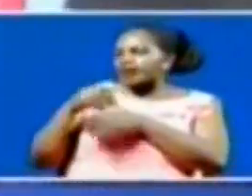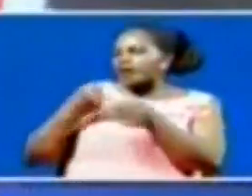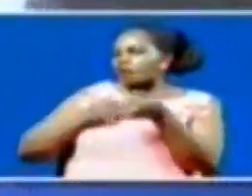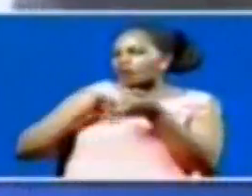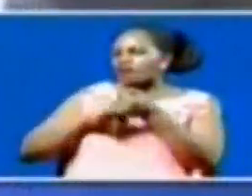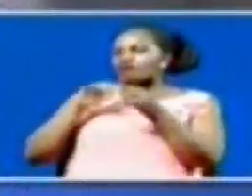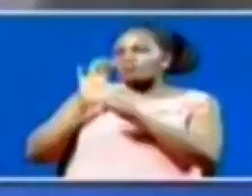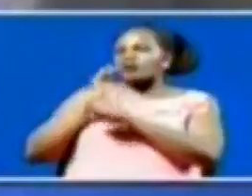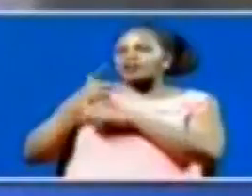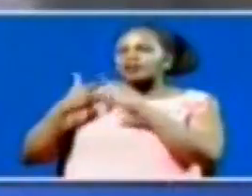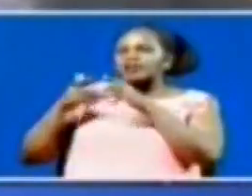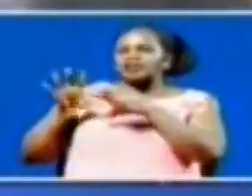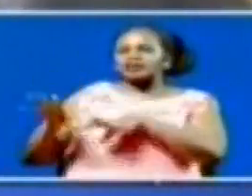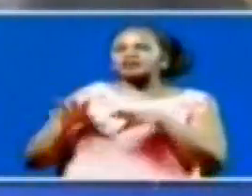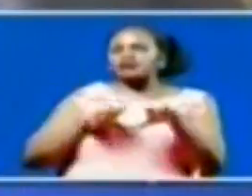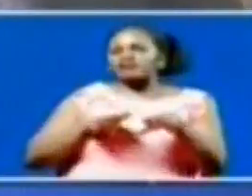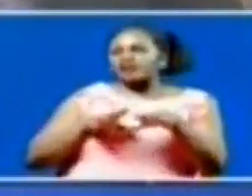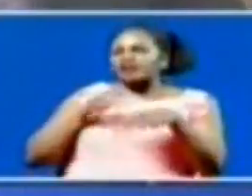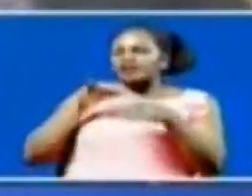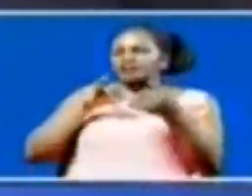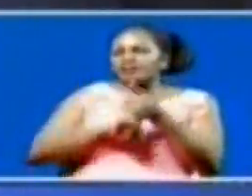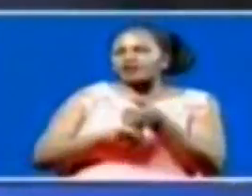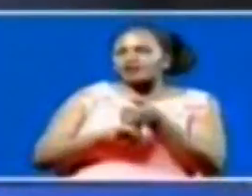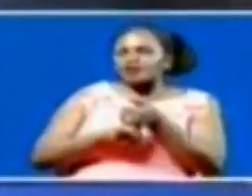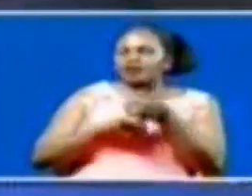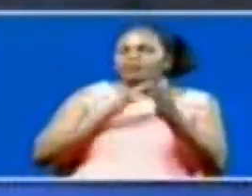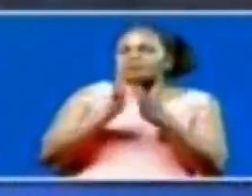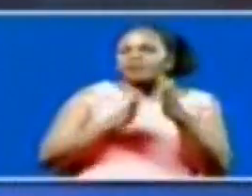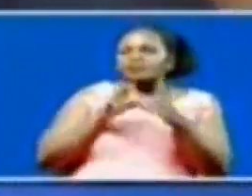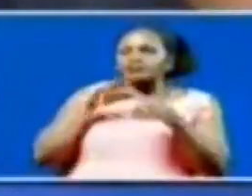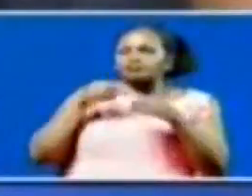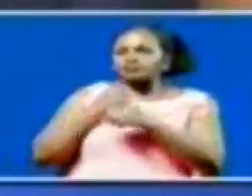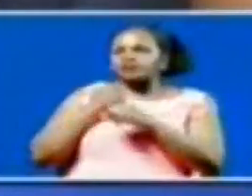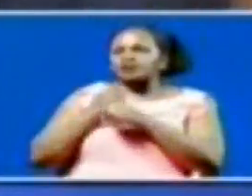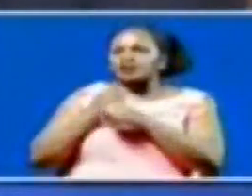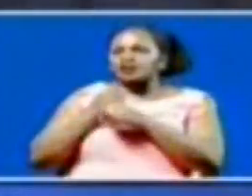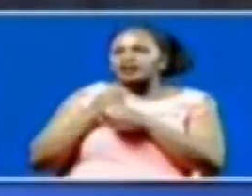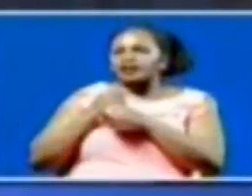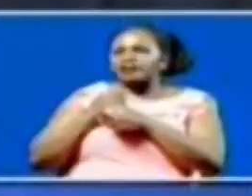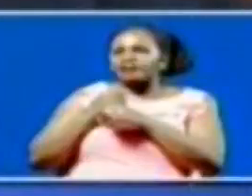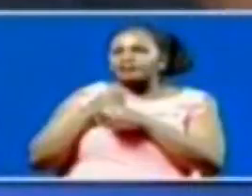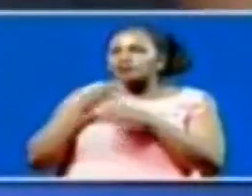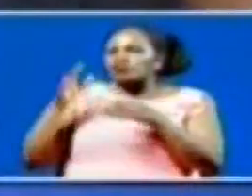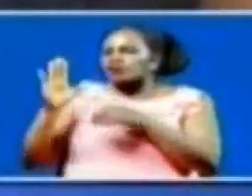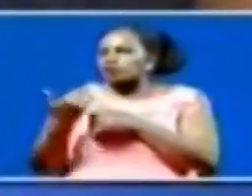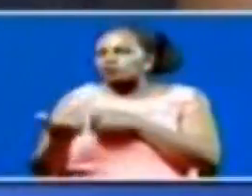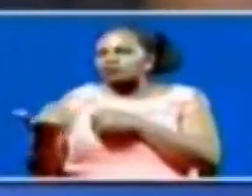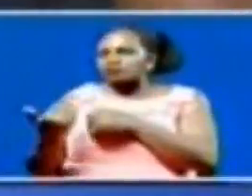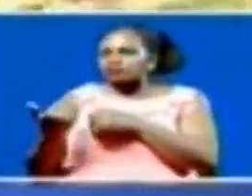mkewe siku nyingi amemtesa kwenye ndoa na hata kupanga kumwangamiza yeye pamoja na wanawe.